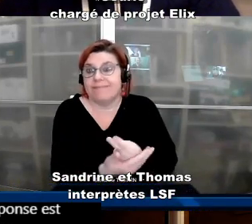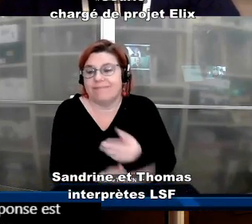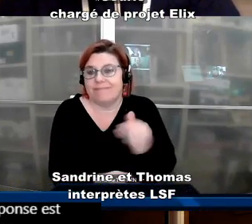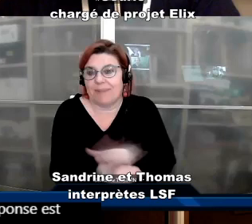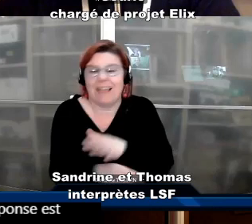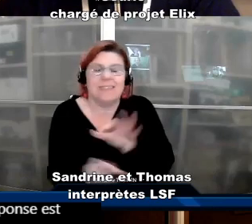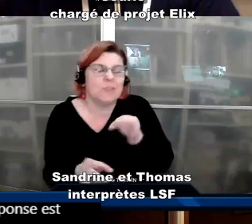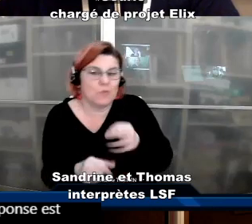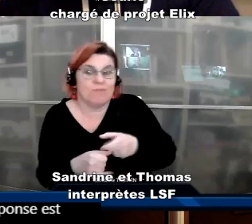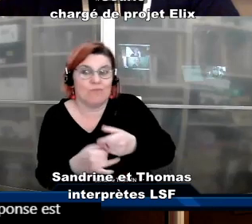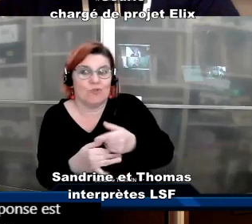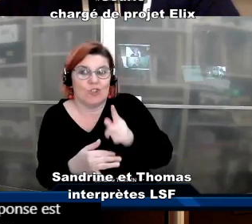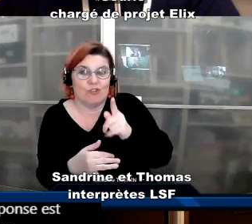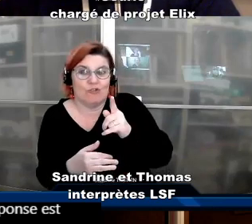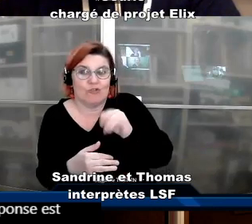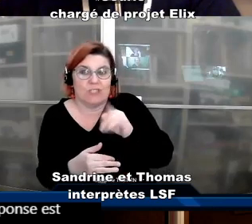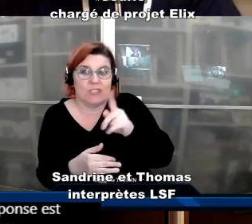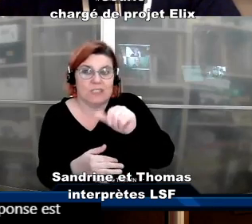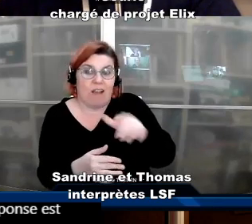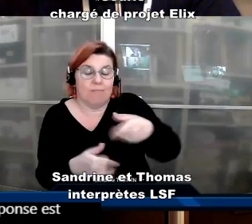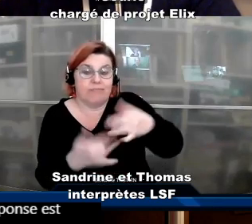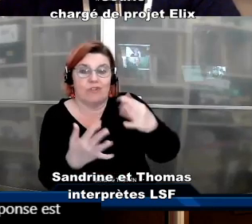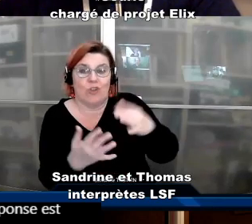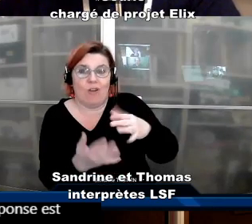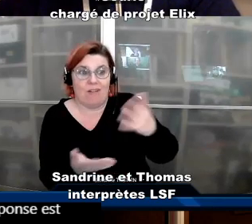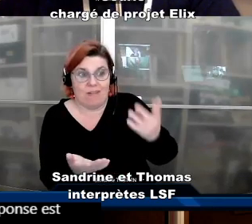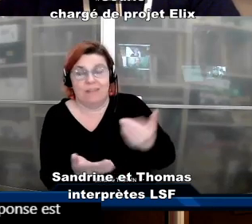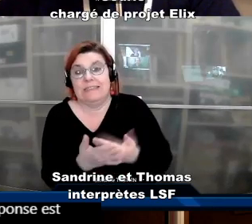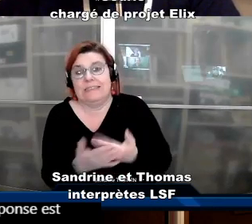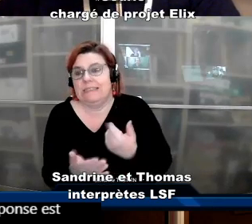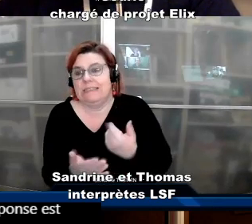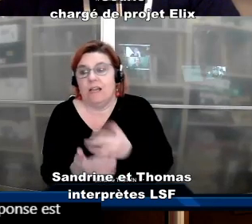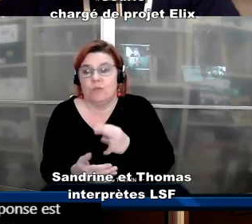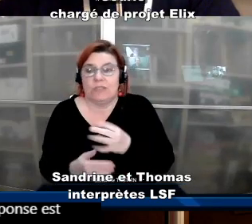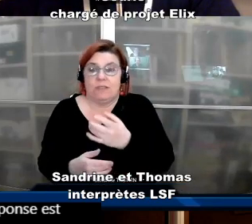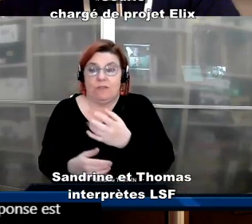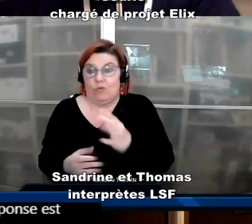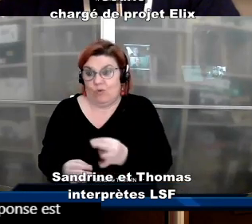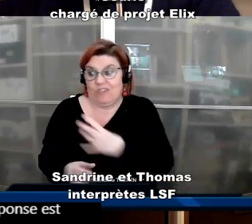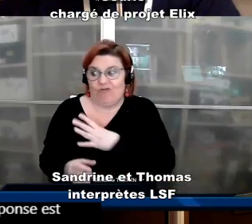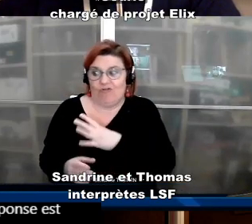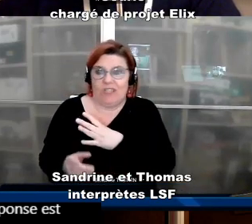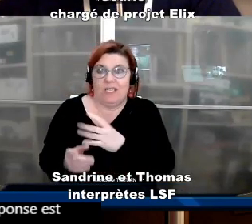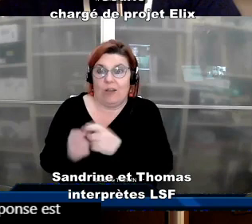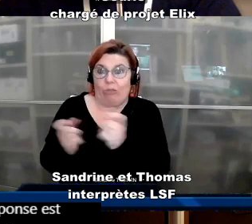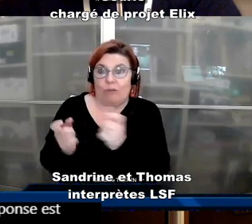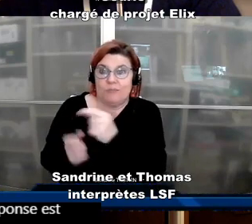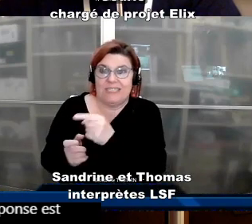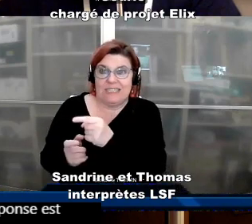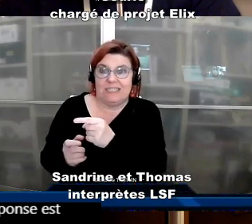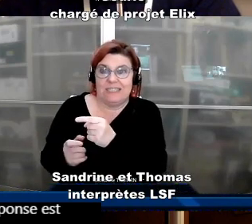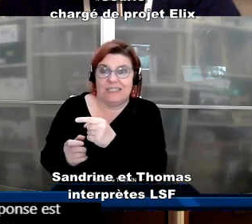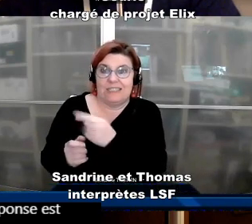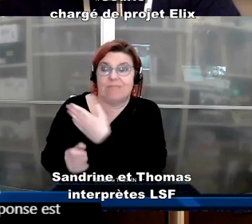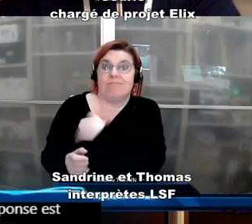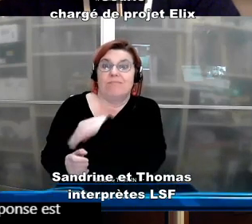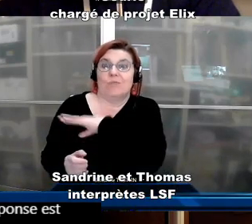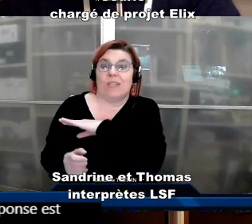gigas. il y a plusieurs gigas. Voilà, on a une société d'ailleurs qui s'occupe des sauvegardes